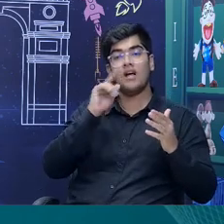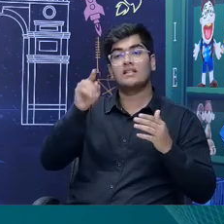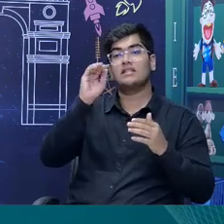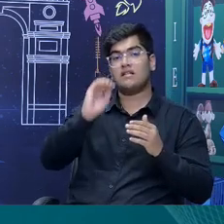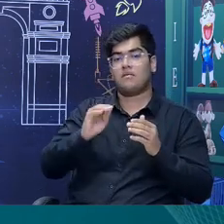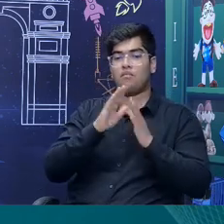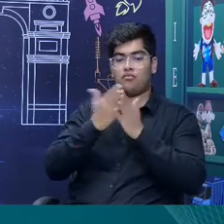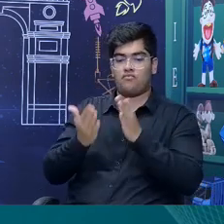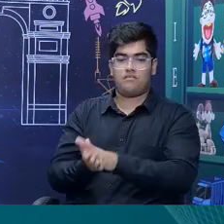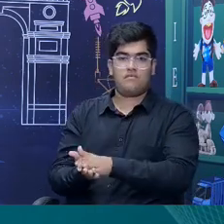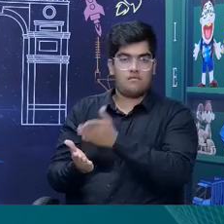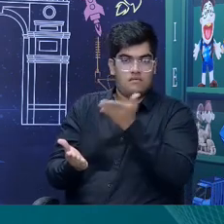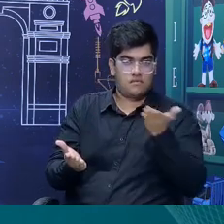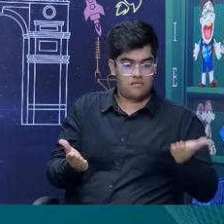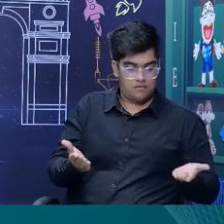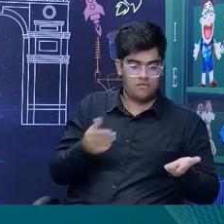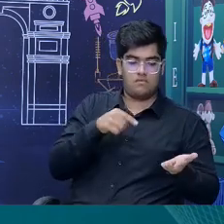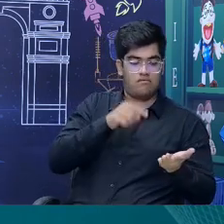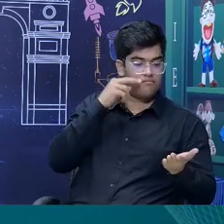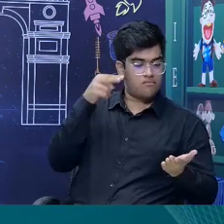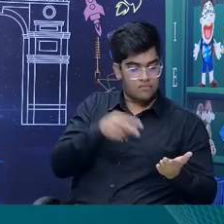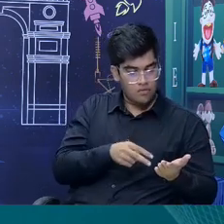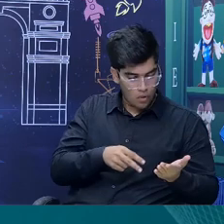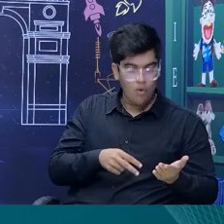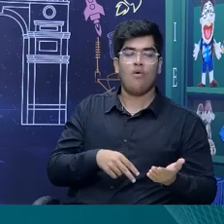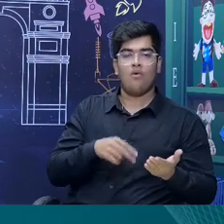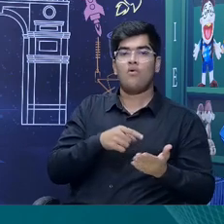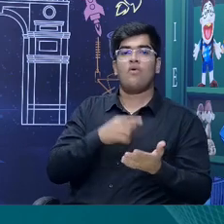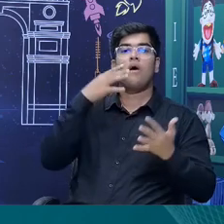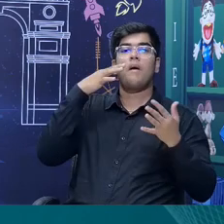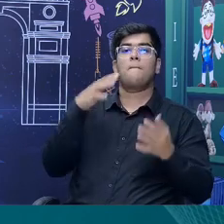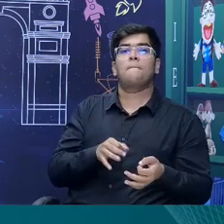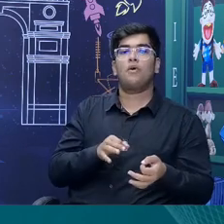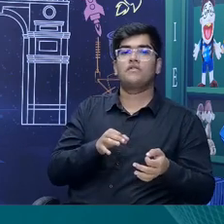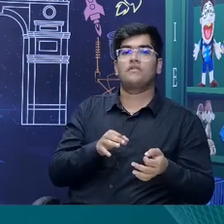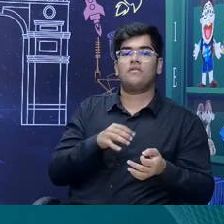डी चैप्टर ही नोज डी कंटेंट डेट इस बिन